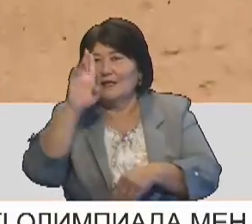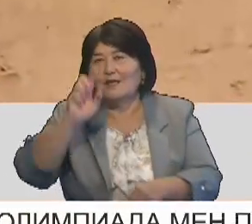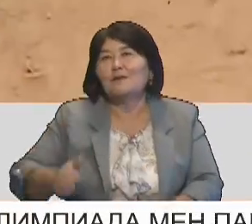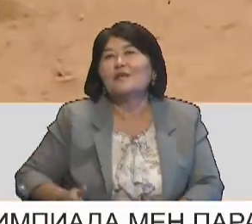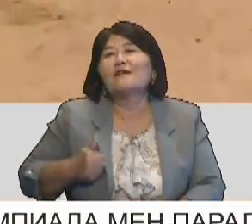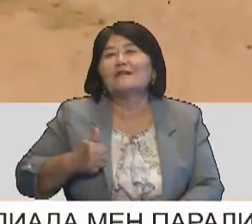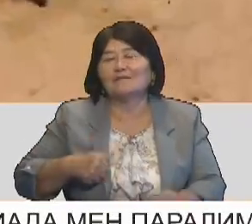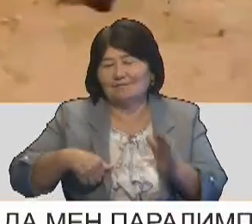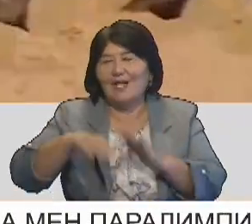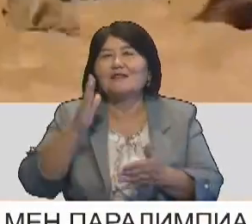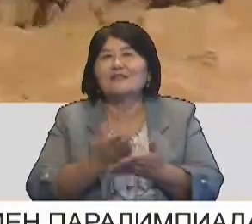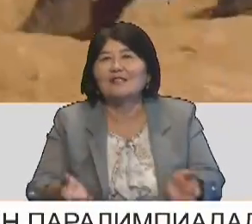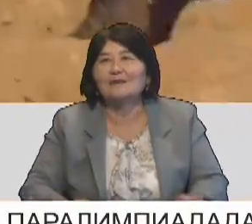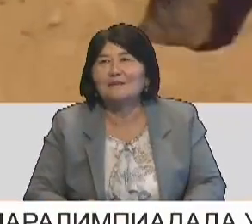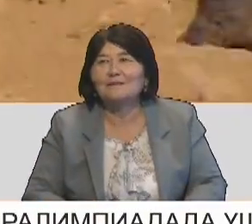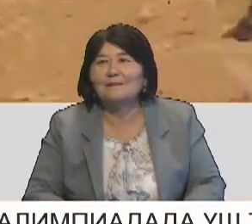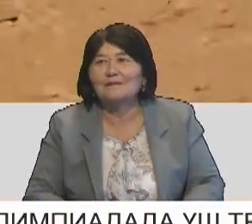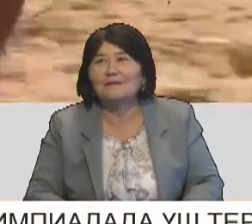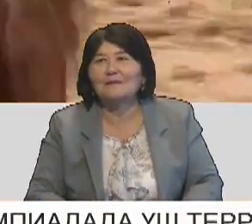тасытты.